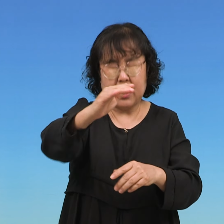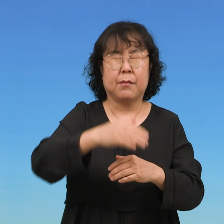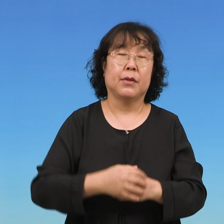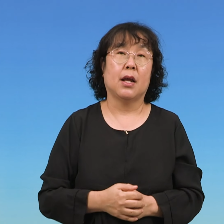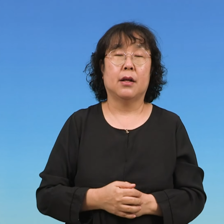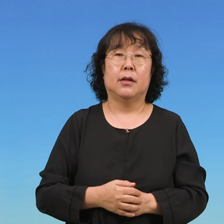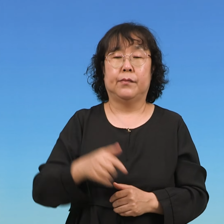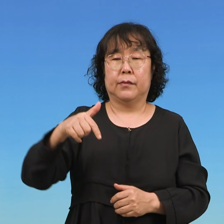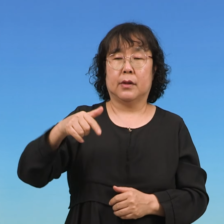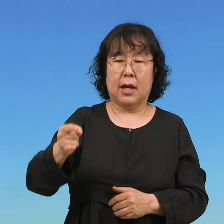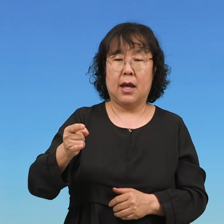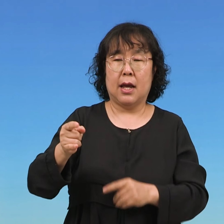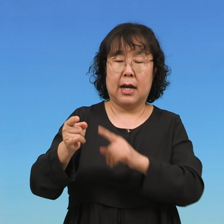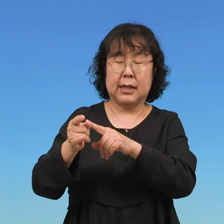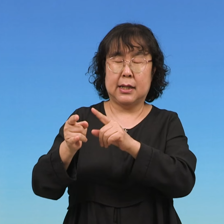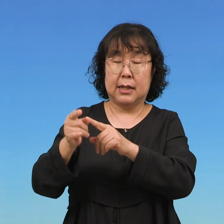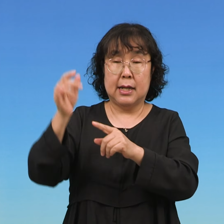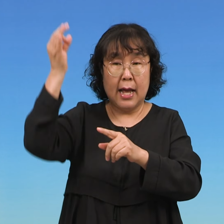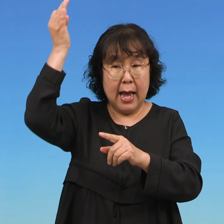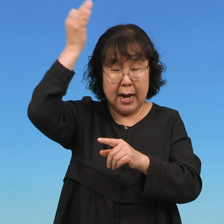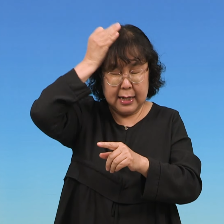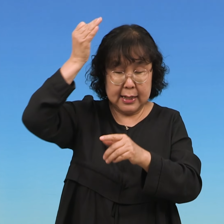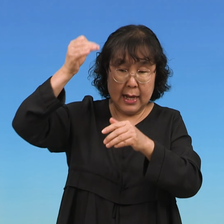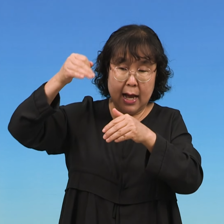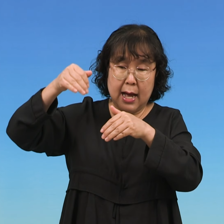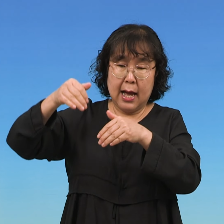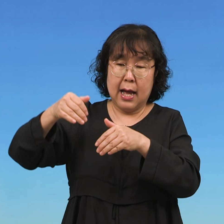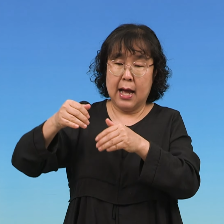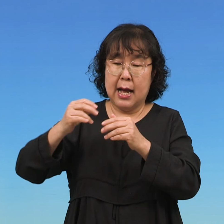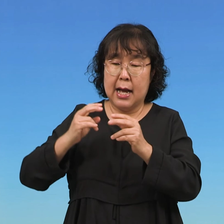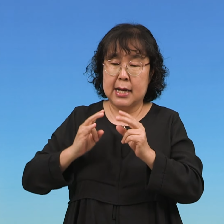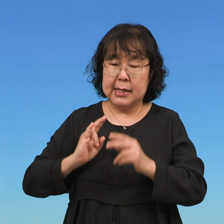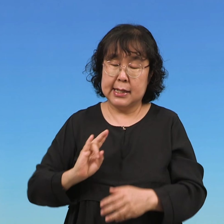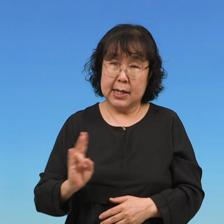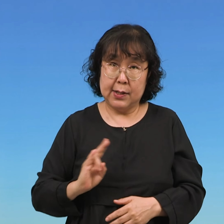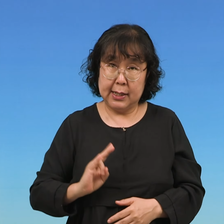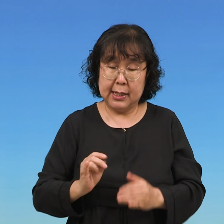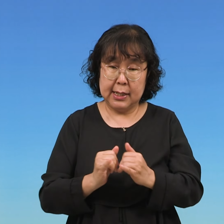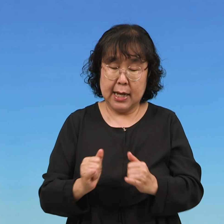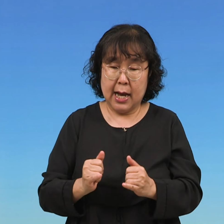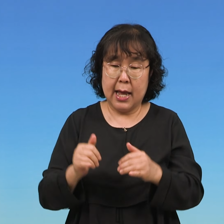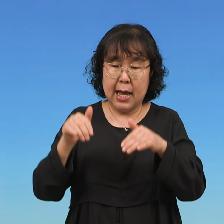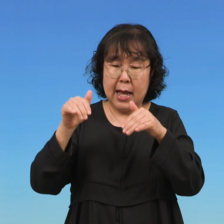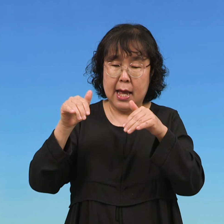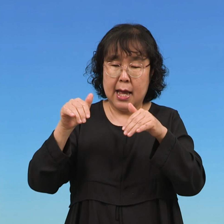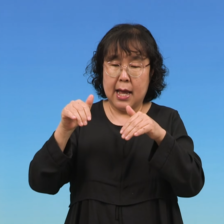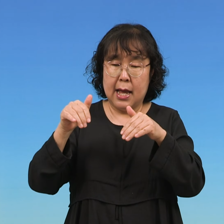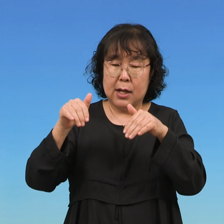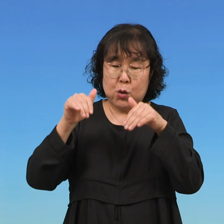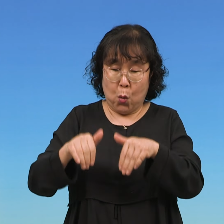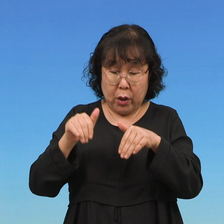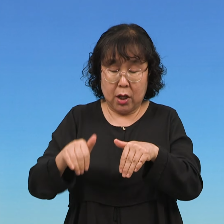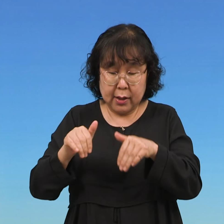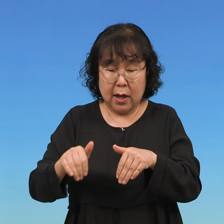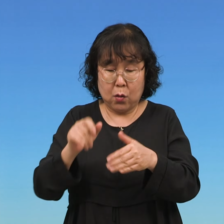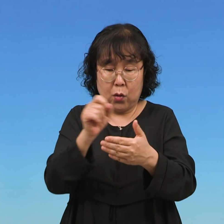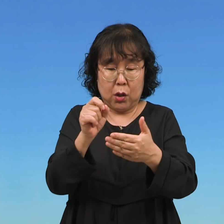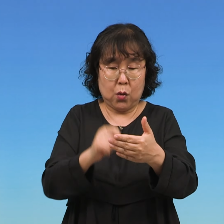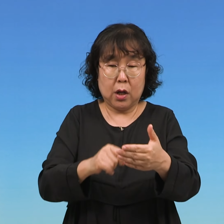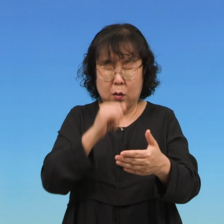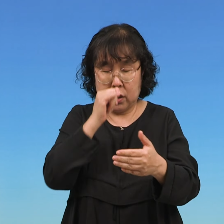보니까이 개하시는 엘리사 선지자의 사환이었다고 그렇게 기록을 하고 있는데요